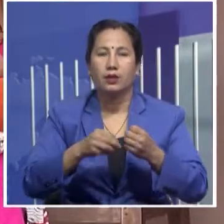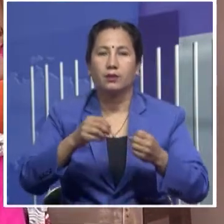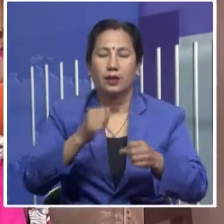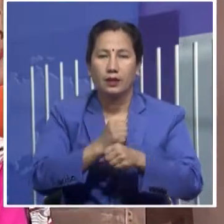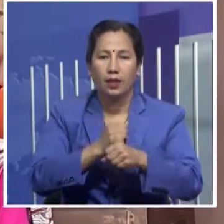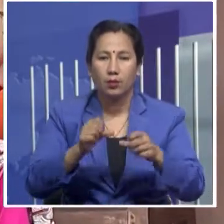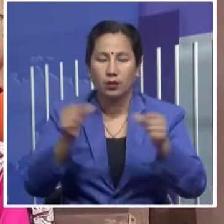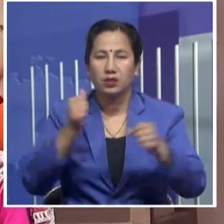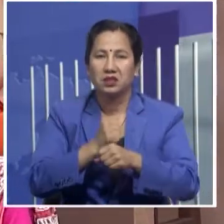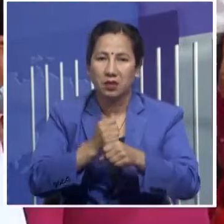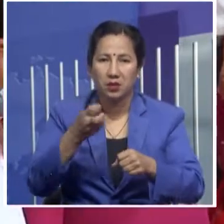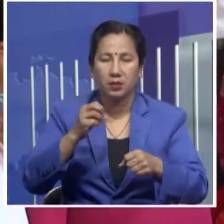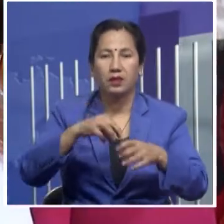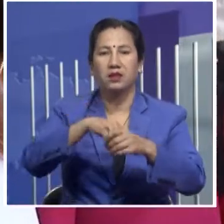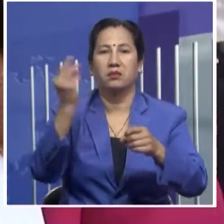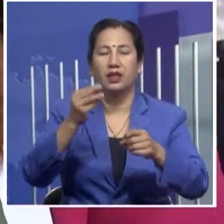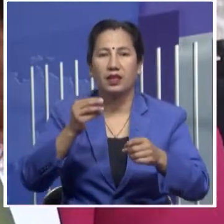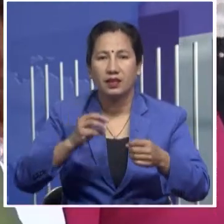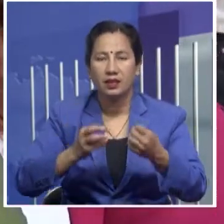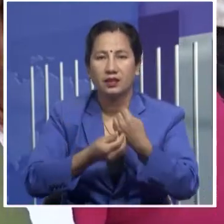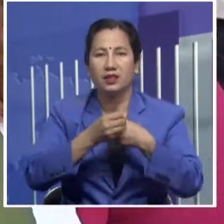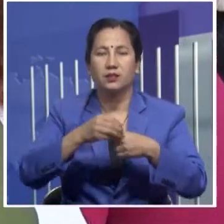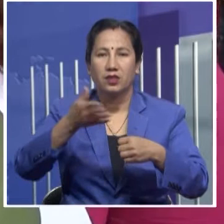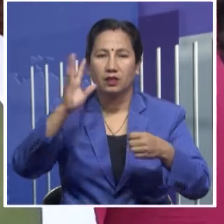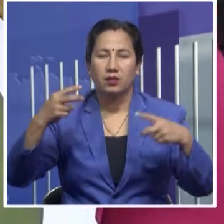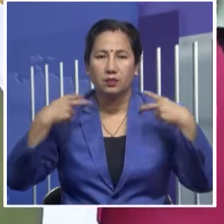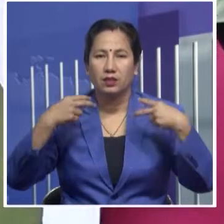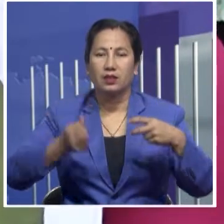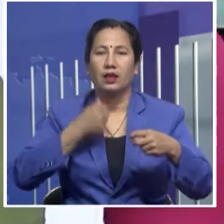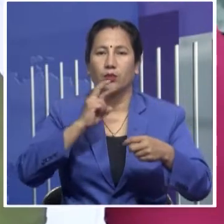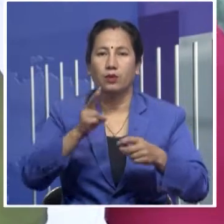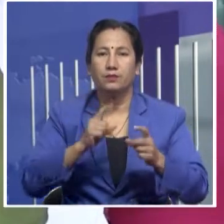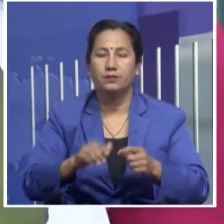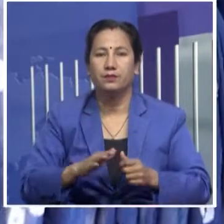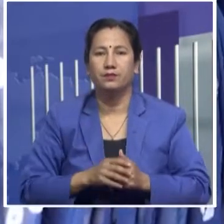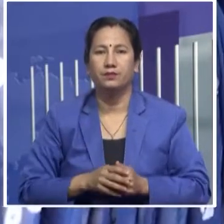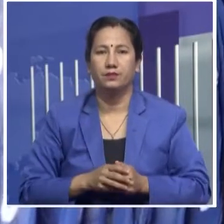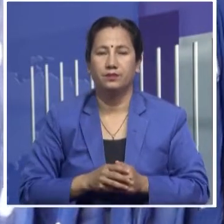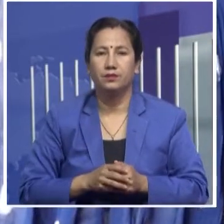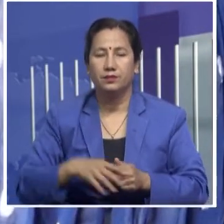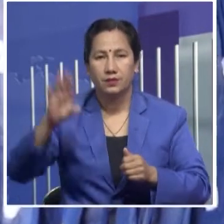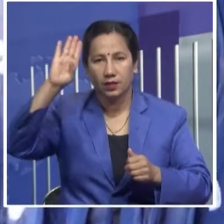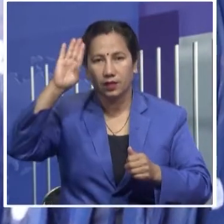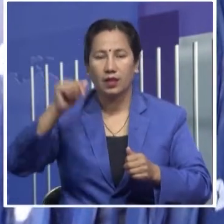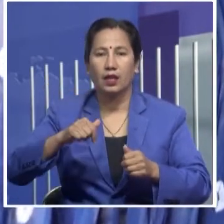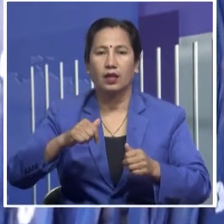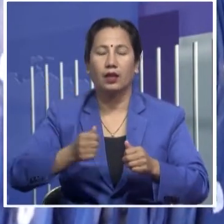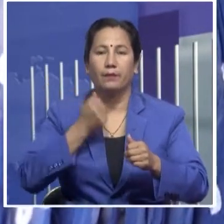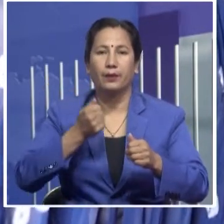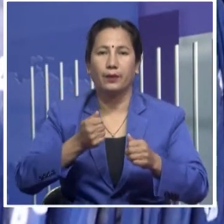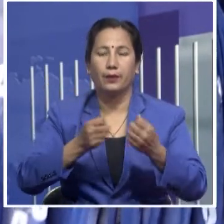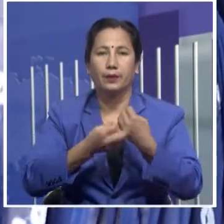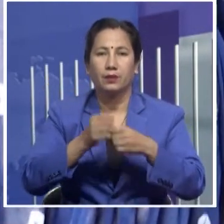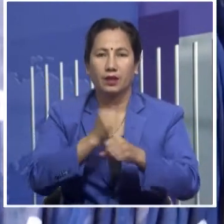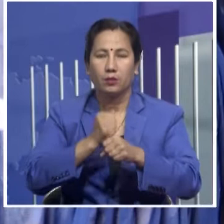दाम नपाएर बाह्य देश पलायन हुनुपर्ने बाध्यता आफूहरूको रहेको नर्सहरूले बताउनु भएको छ। सरकारले स्वदेशमै काम गर्ने